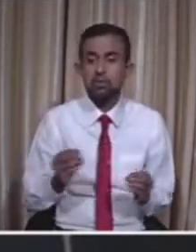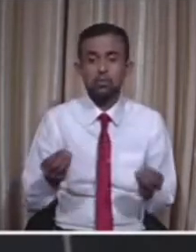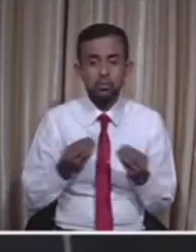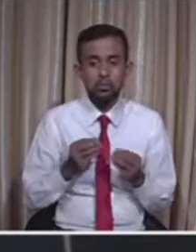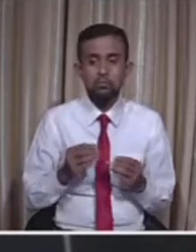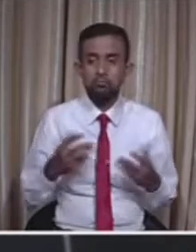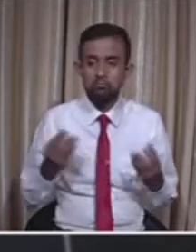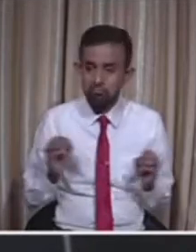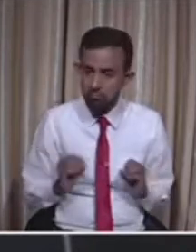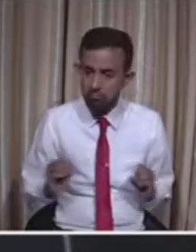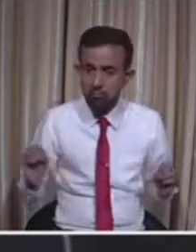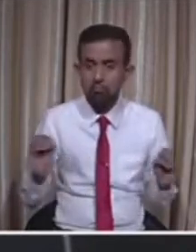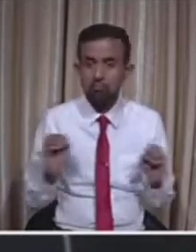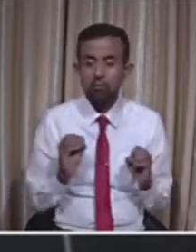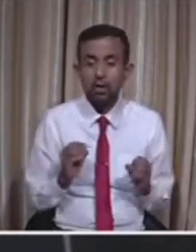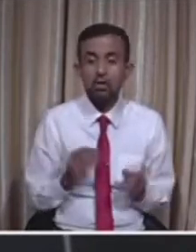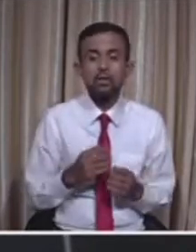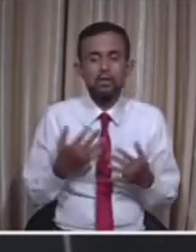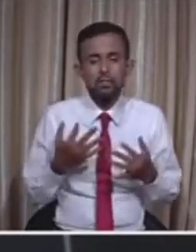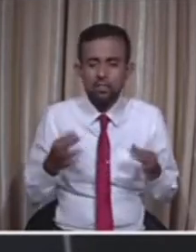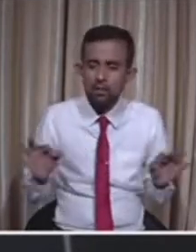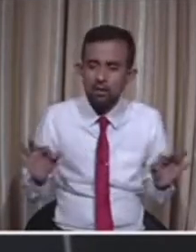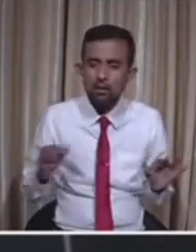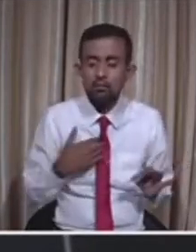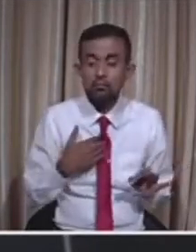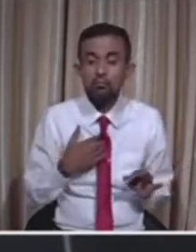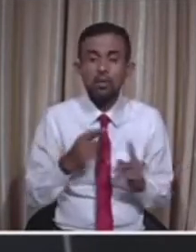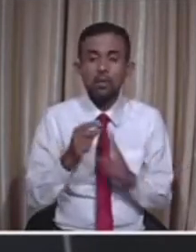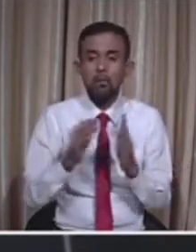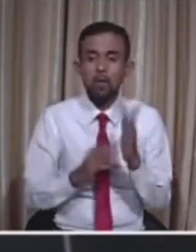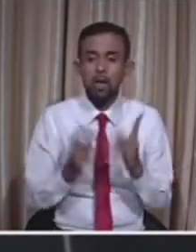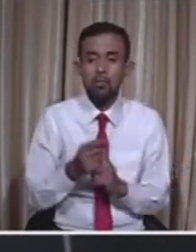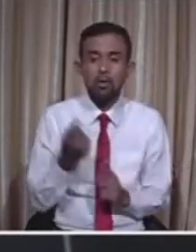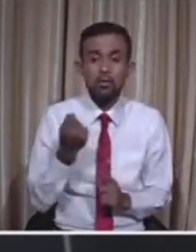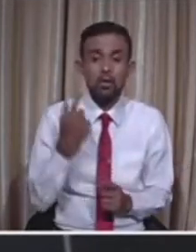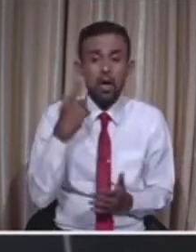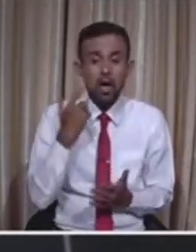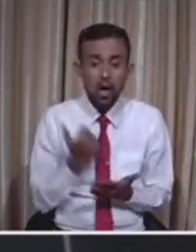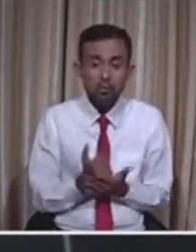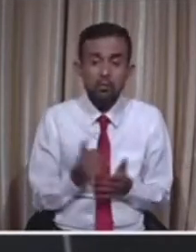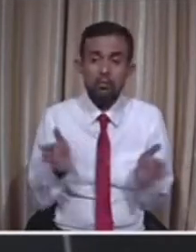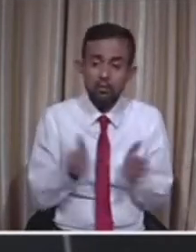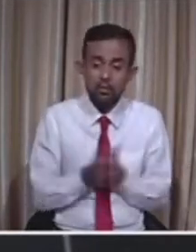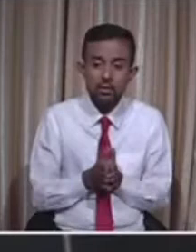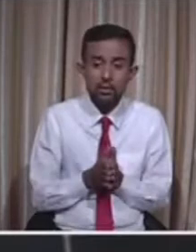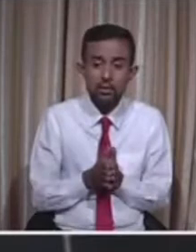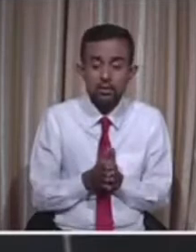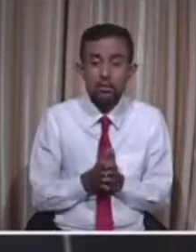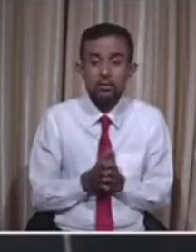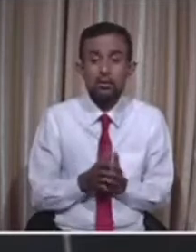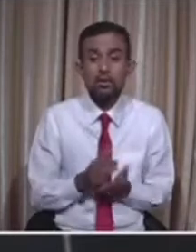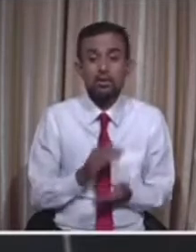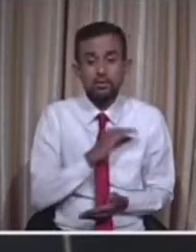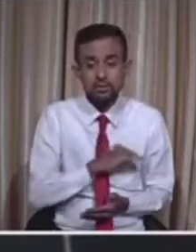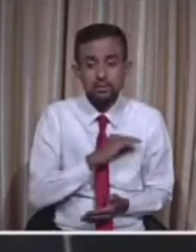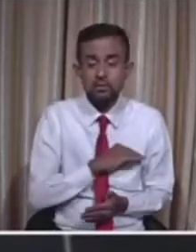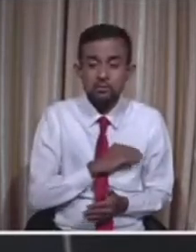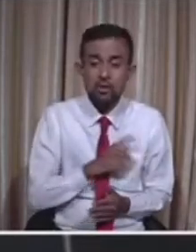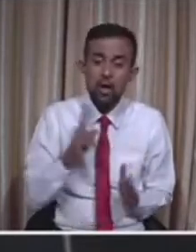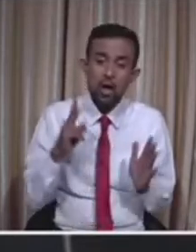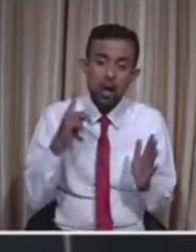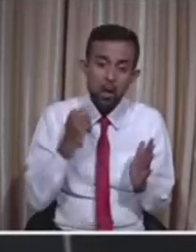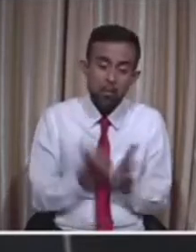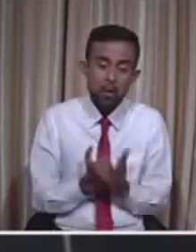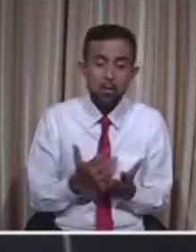දෙන්නේ නැතුව තමයි ඒ ස්වේච්ඡාවෙන් මේ මන්ත්‍රීවරු ඒ ආර්ථික අමාරුකම් සියල්ල සමග පොරබදබද තමයි ඒ දුෂ්කරතා